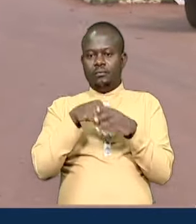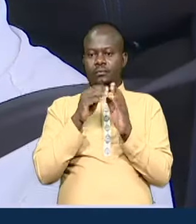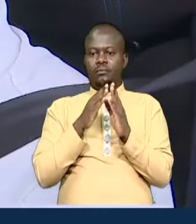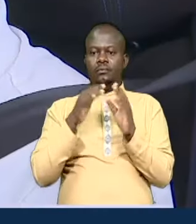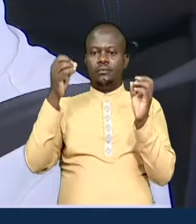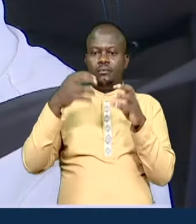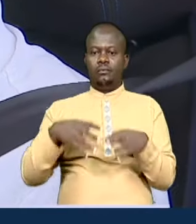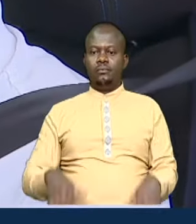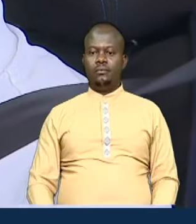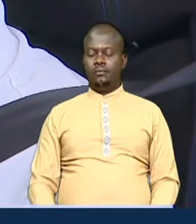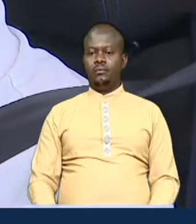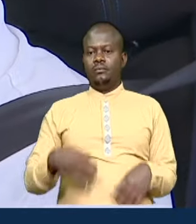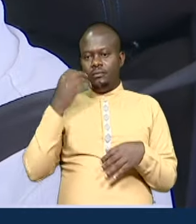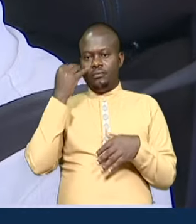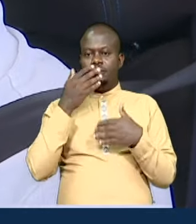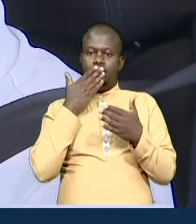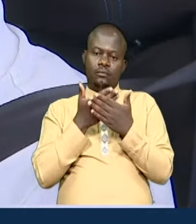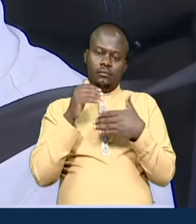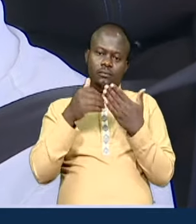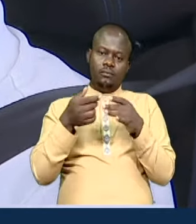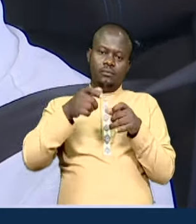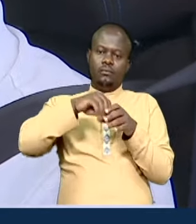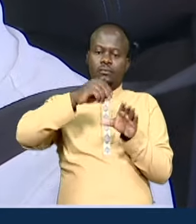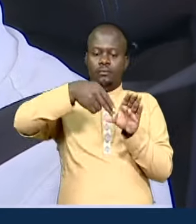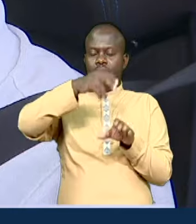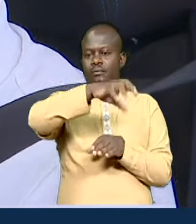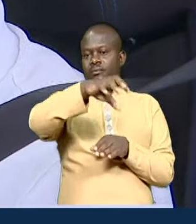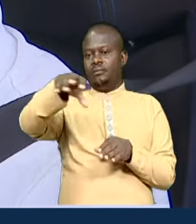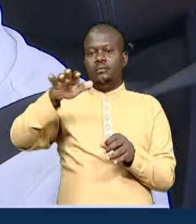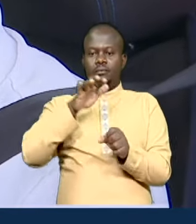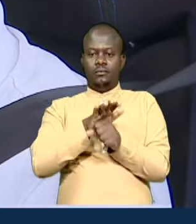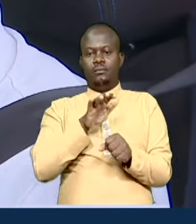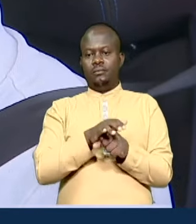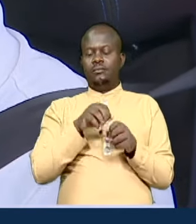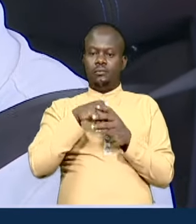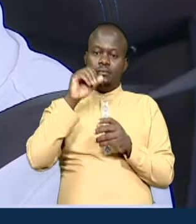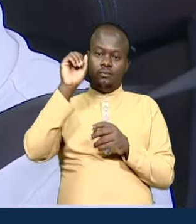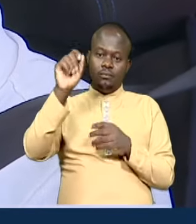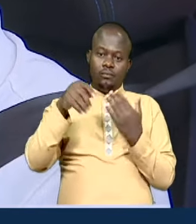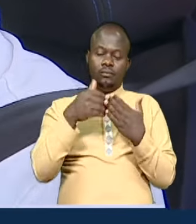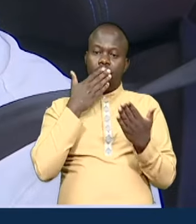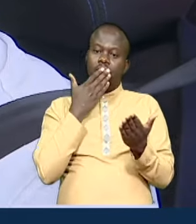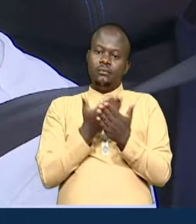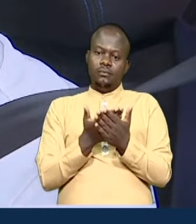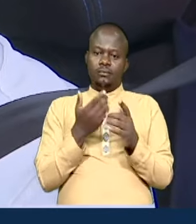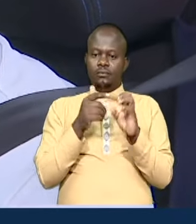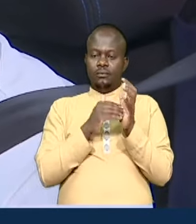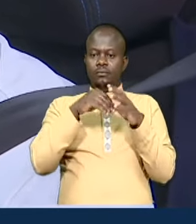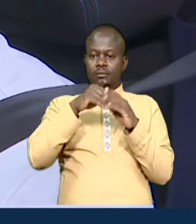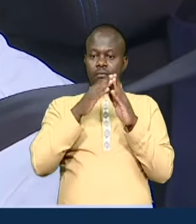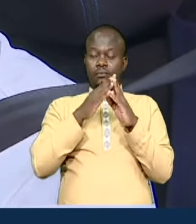Kigali. Bibaye byiza rwose batwongera amasitasiyo ahantu henshi cyane rwose, yaba mu ntara byaba byiza, na hano mu